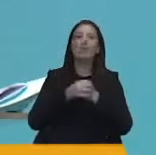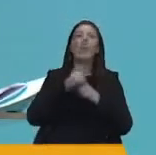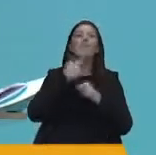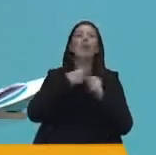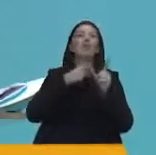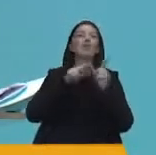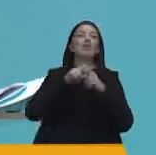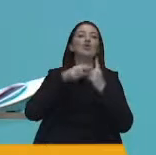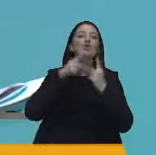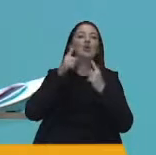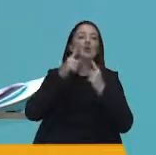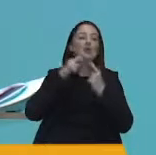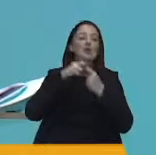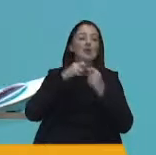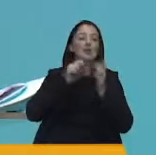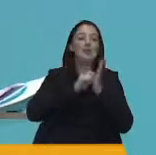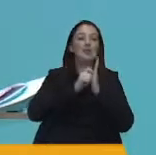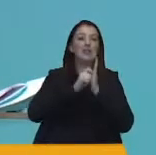diye yazarsanız